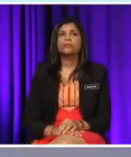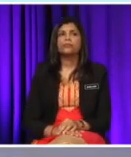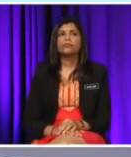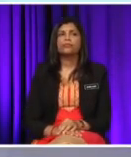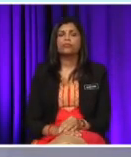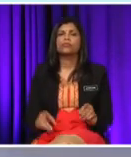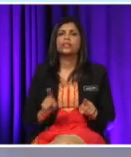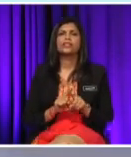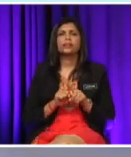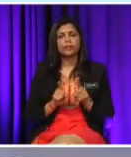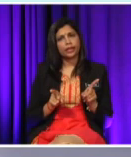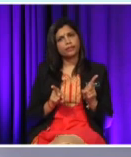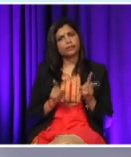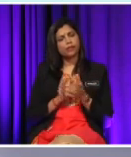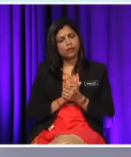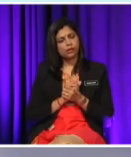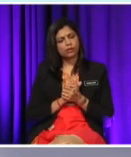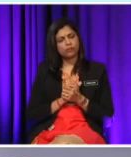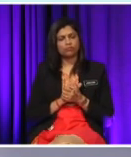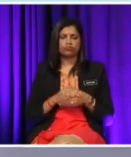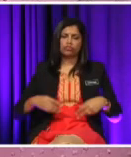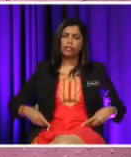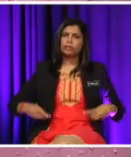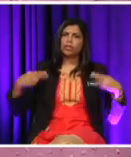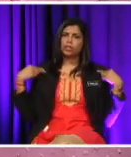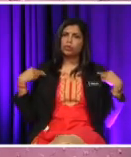tengok contoh aplikasi Hukum Cals